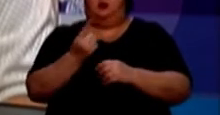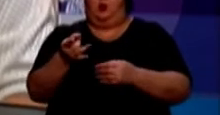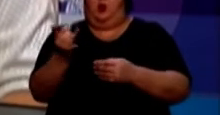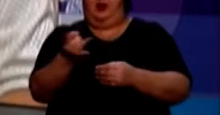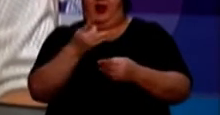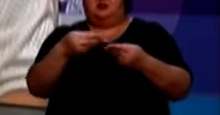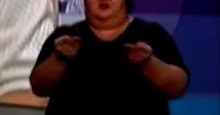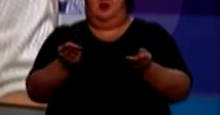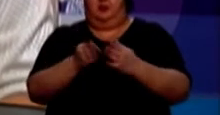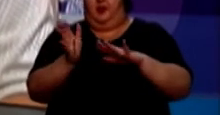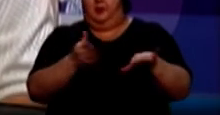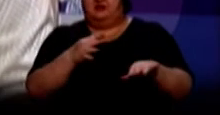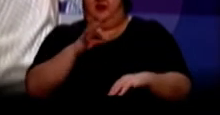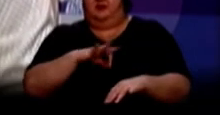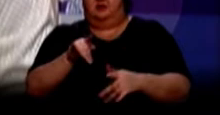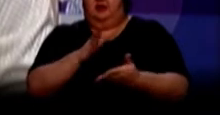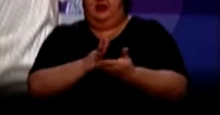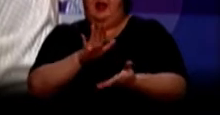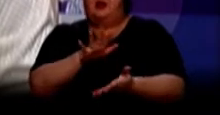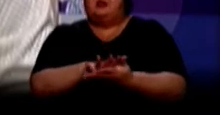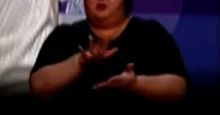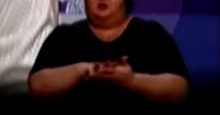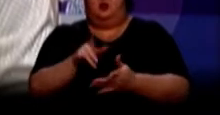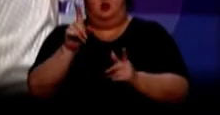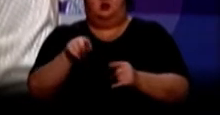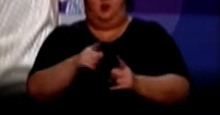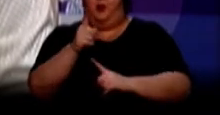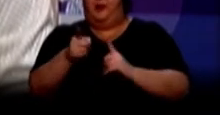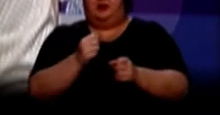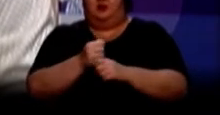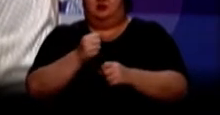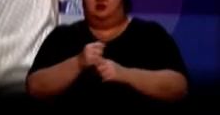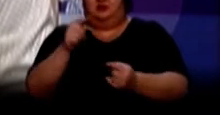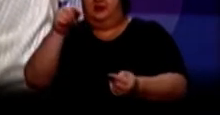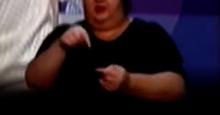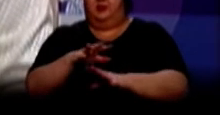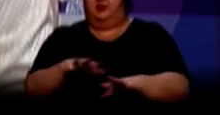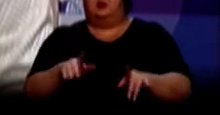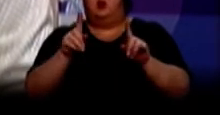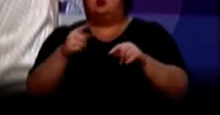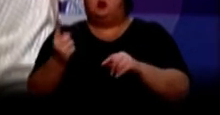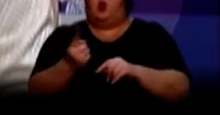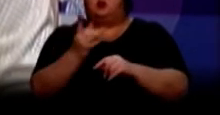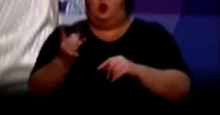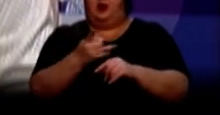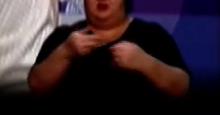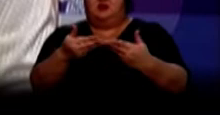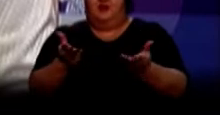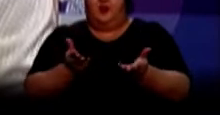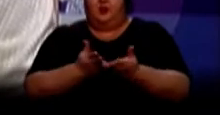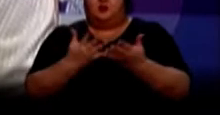вони апріорі після використання є забрудненими, тому не підлягають переробці. І зазвичай той же одноразовий посуд, він уже